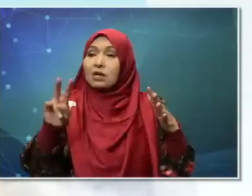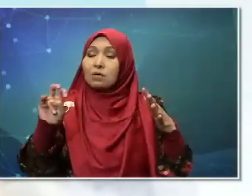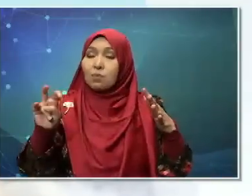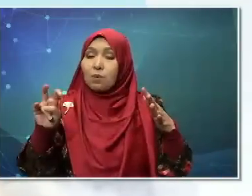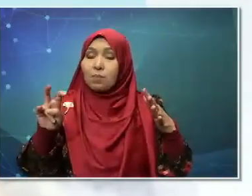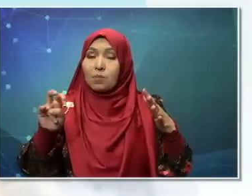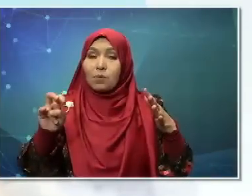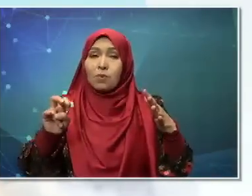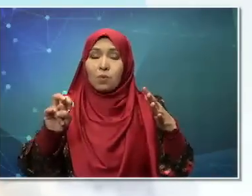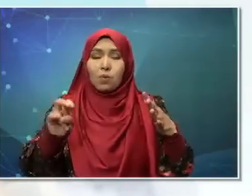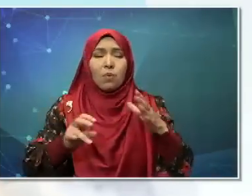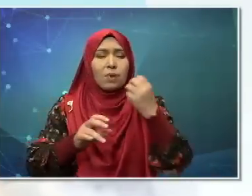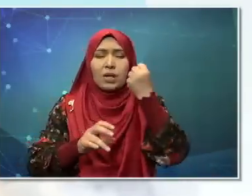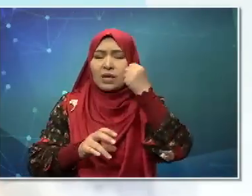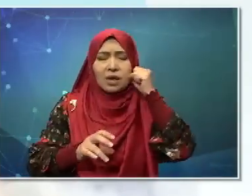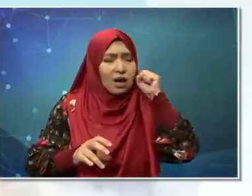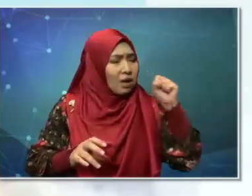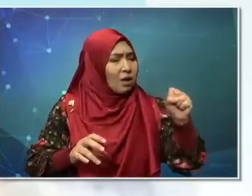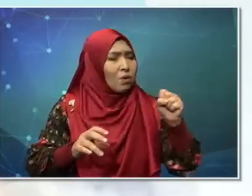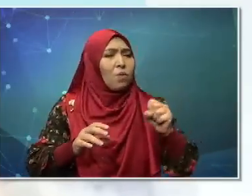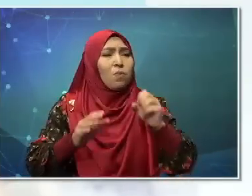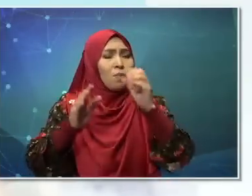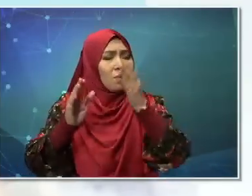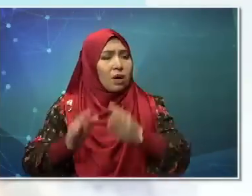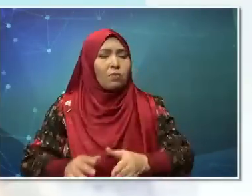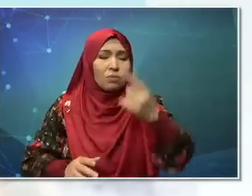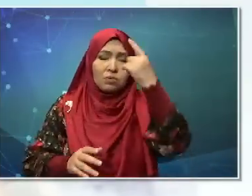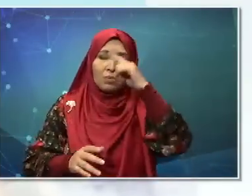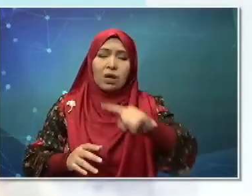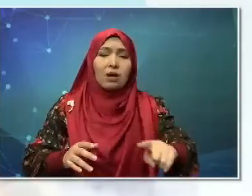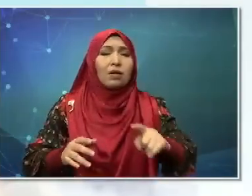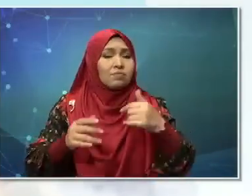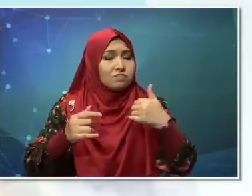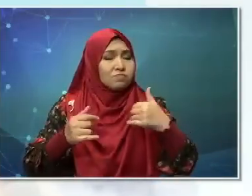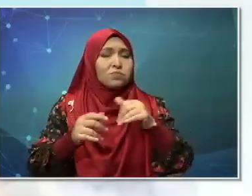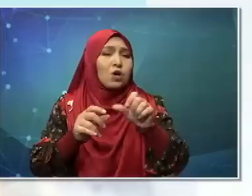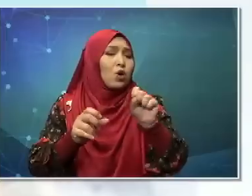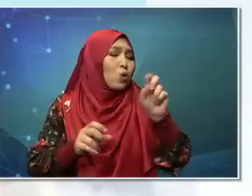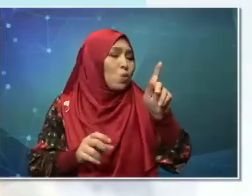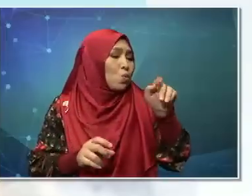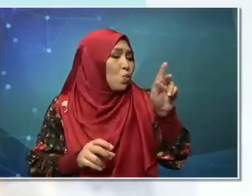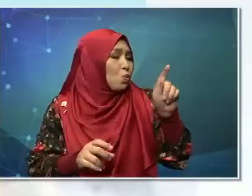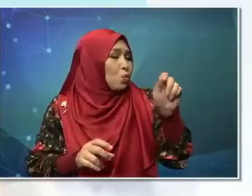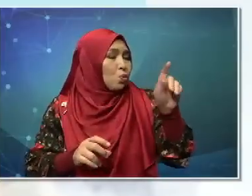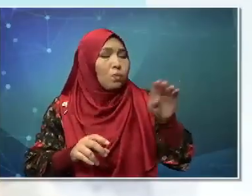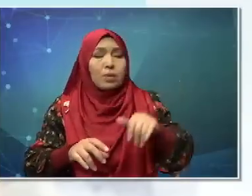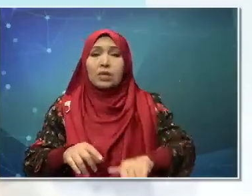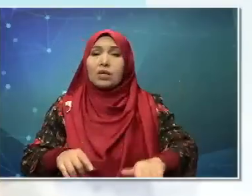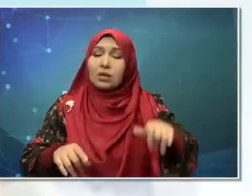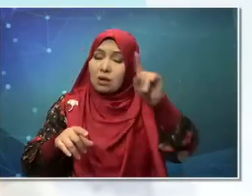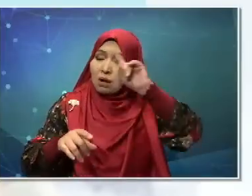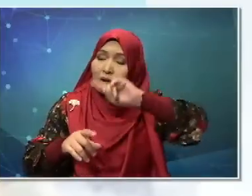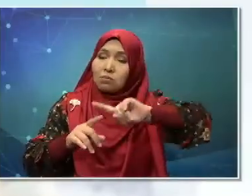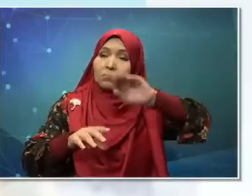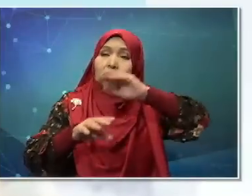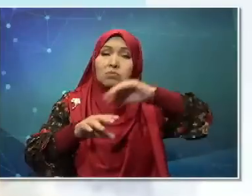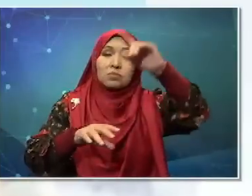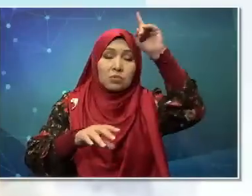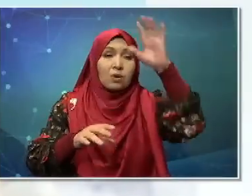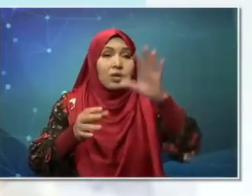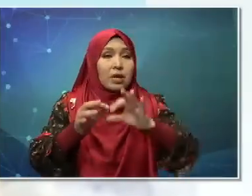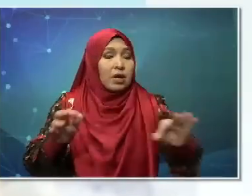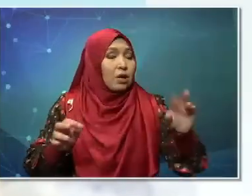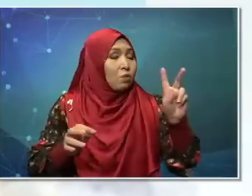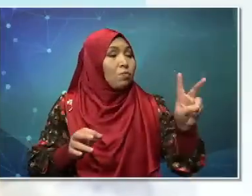pengingkaran kaum musyrikin yang menjadikan sekutu bagi Allah subhanahu wa ta'ala dan diteruskan pada ayat yang ke-21 hingga